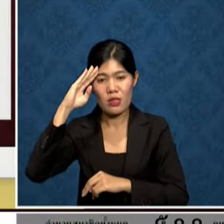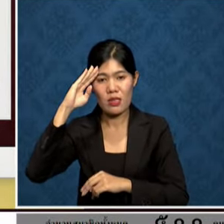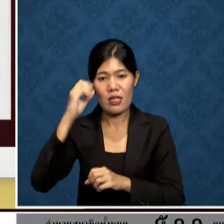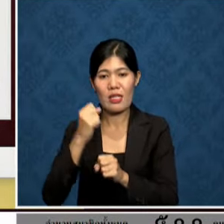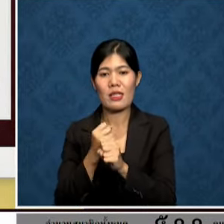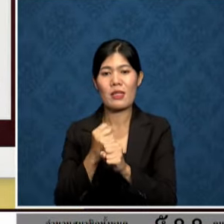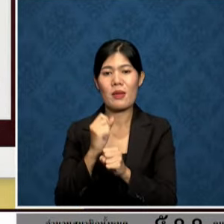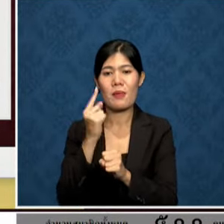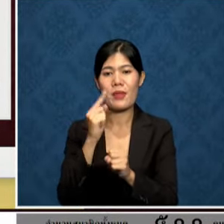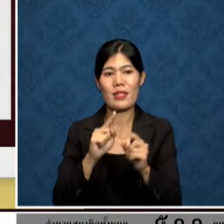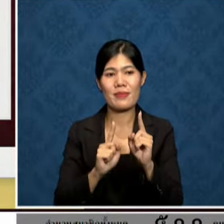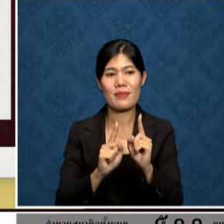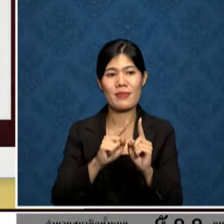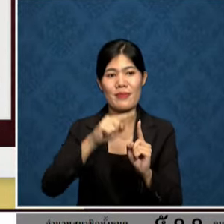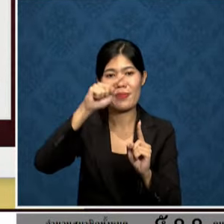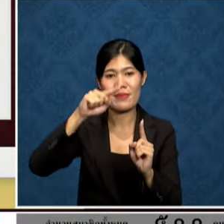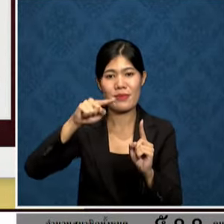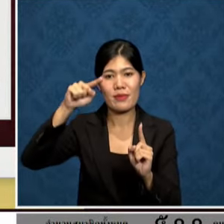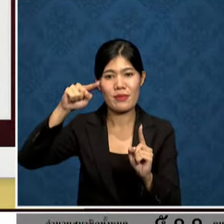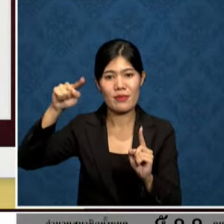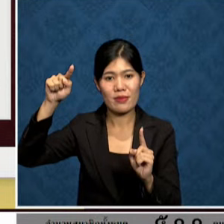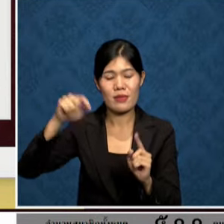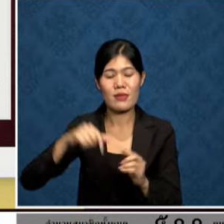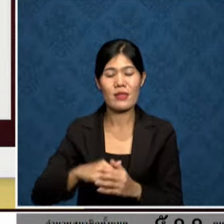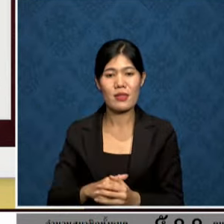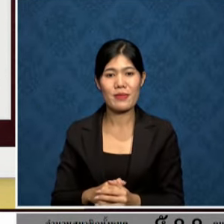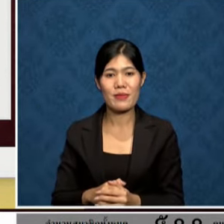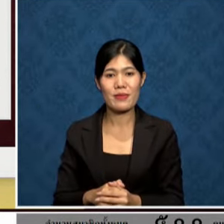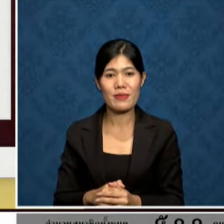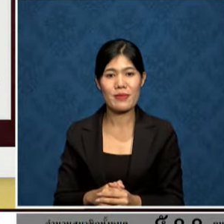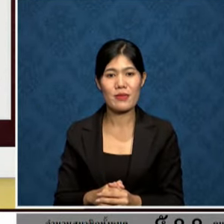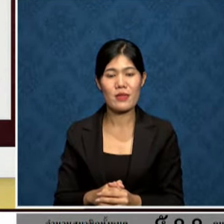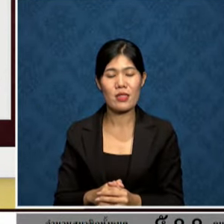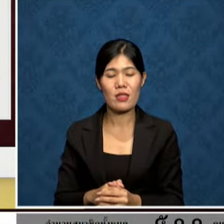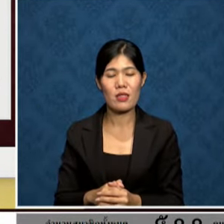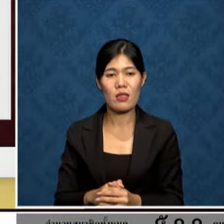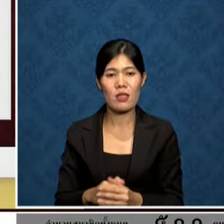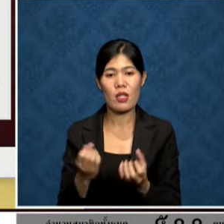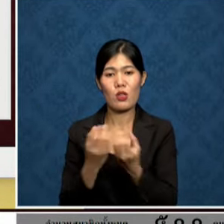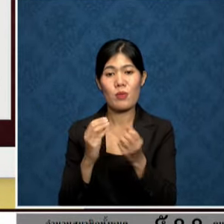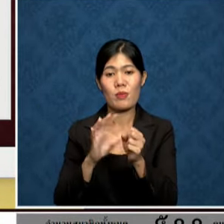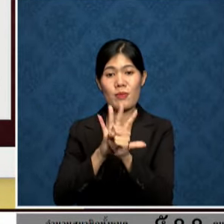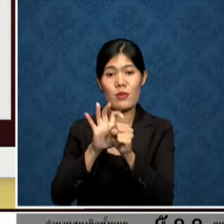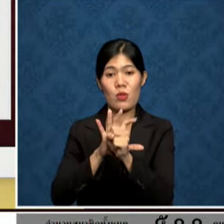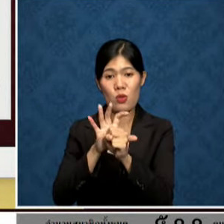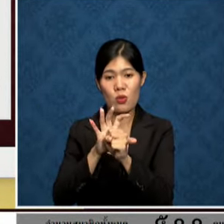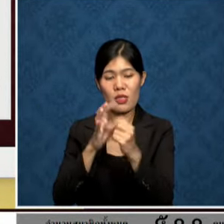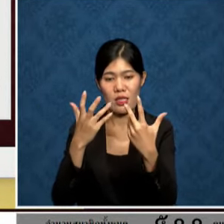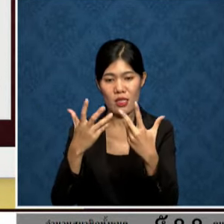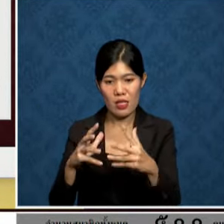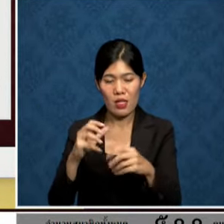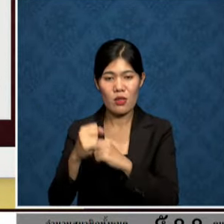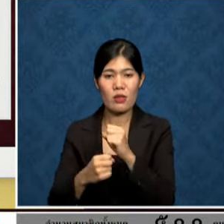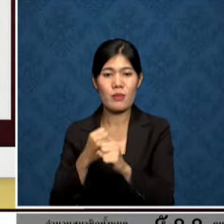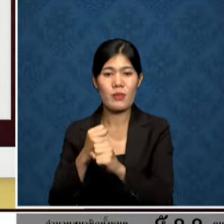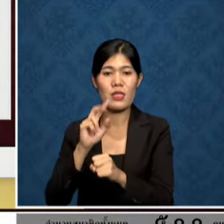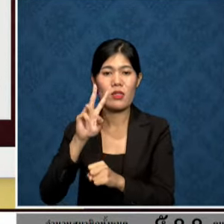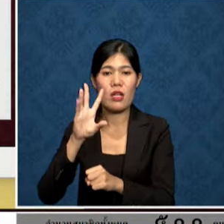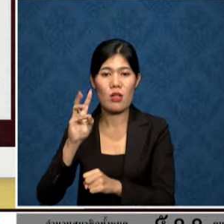54ในช่วงโควิดค่ะแต่หลังจากนั้นนะคะหลังจากปี64เป็นต้นมาเนี่ยก็ไม่เห็นอีกเลย